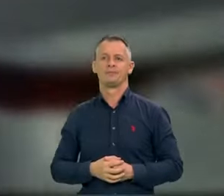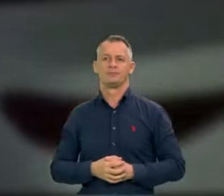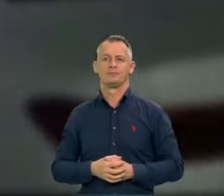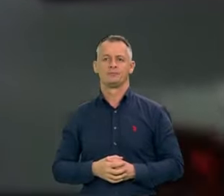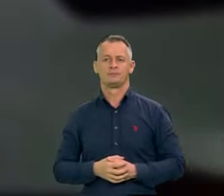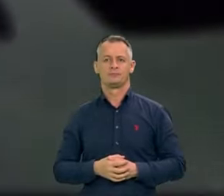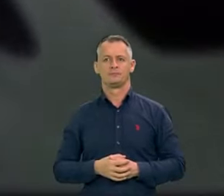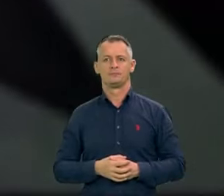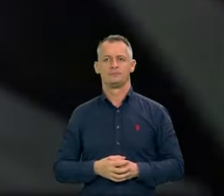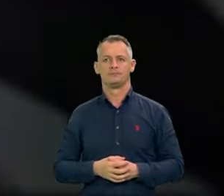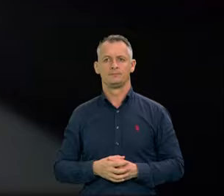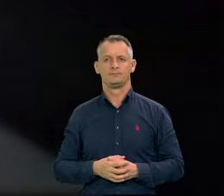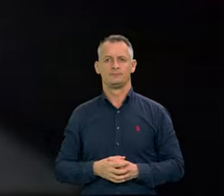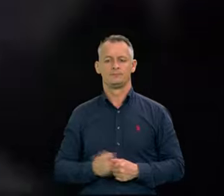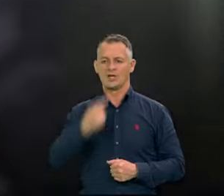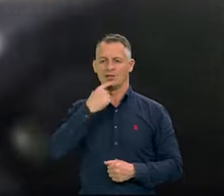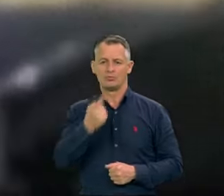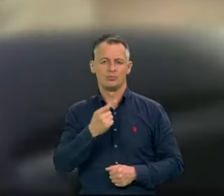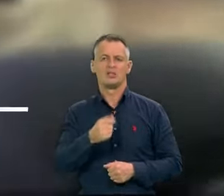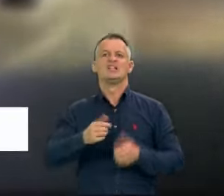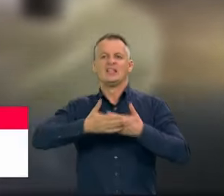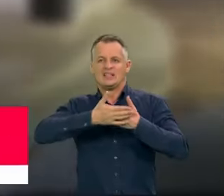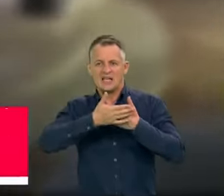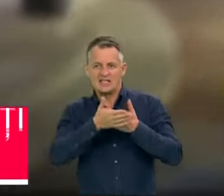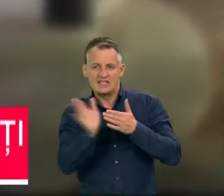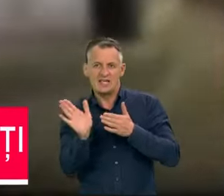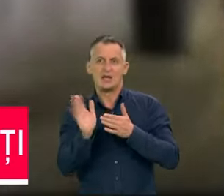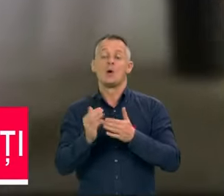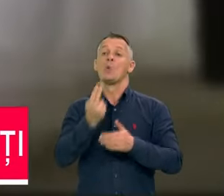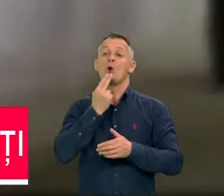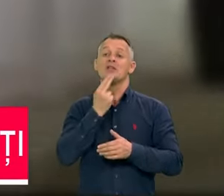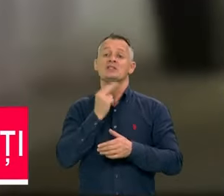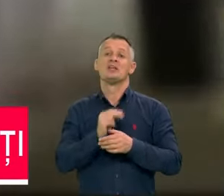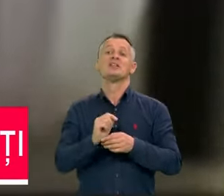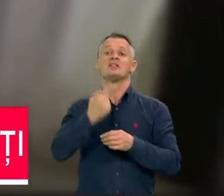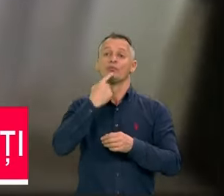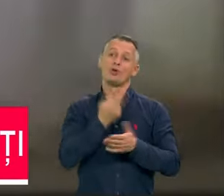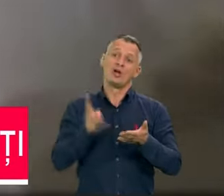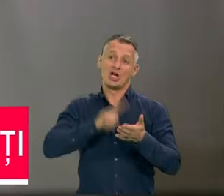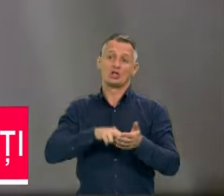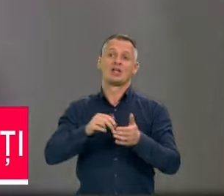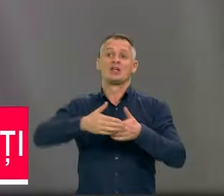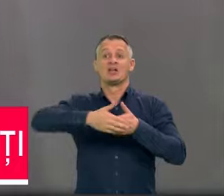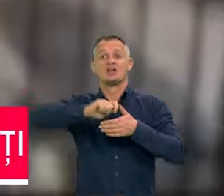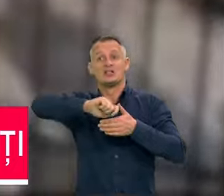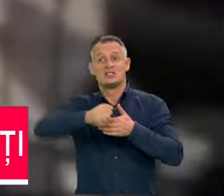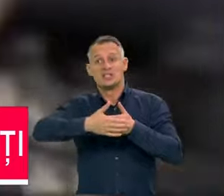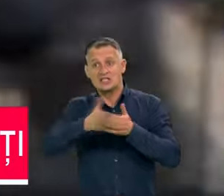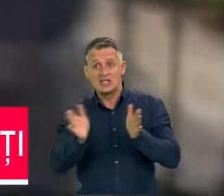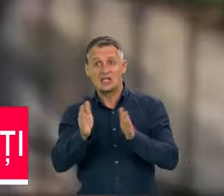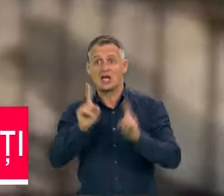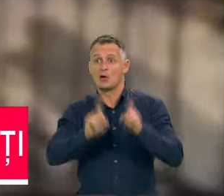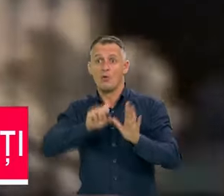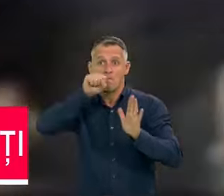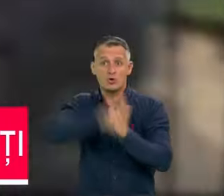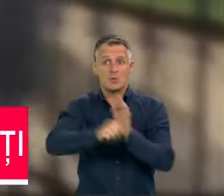emoțional deschide poliția deschide poliția spar ușa înarmați